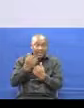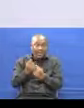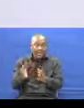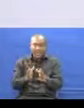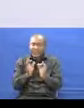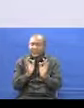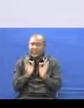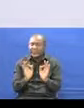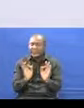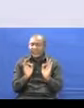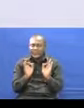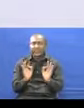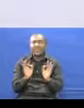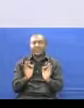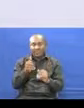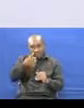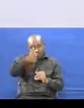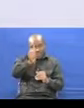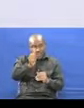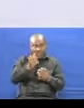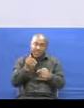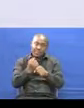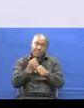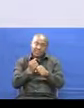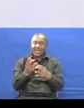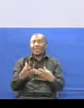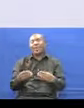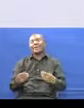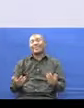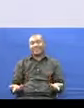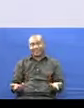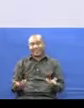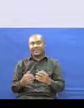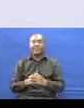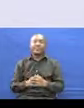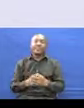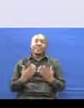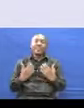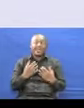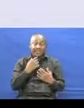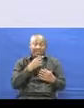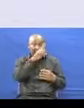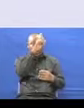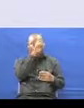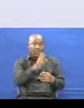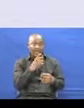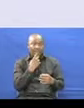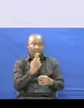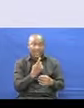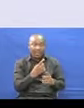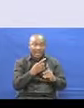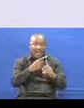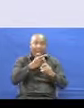ambayo unafanya kiurahisi zaidi. Ukishachora maduara yako mawili, swali inasema robo tatu.